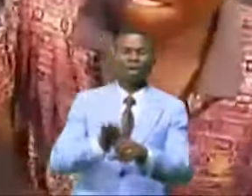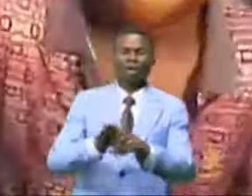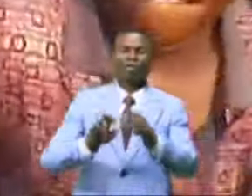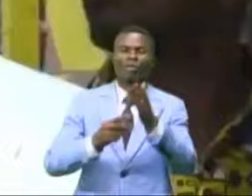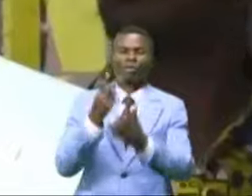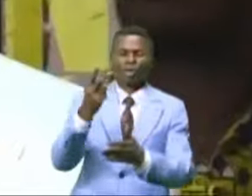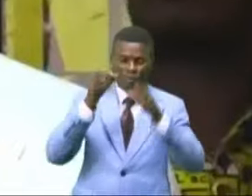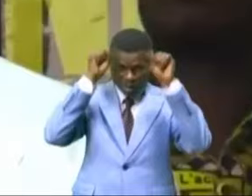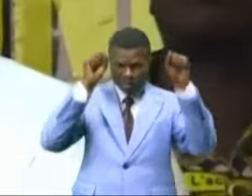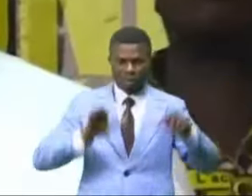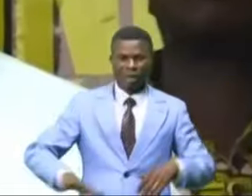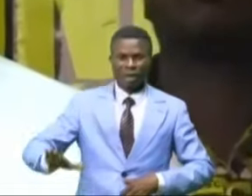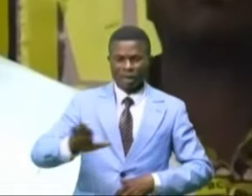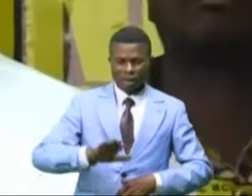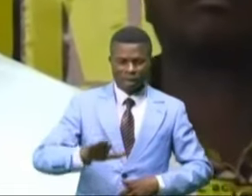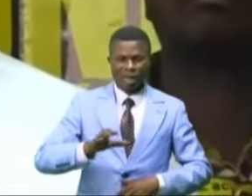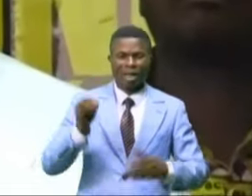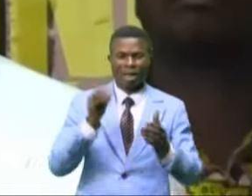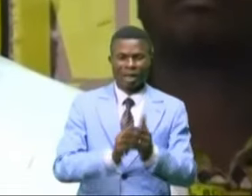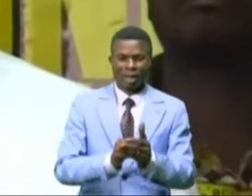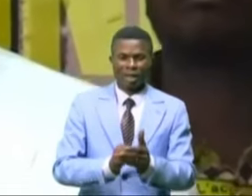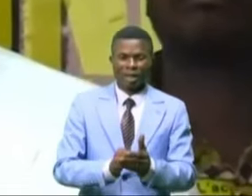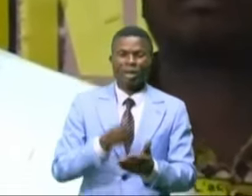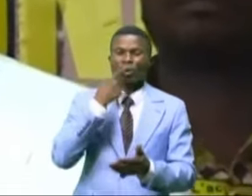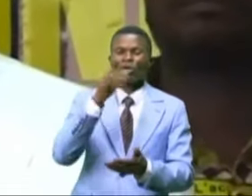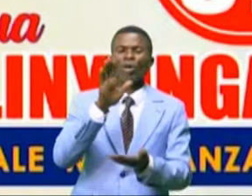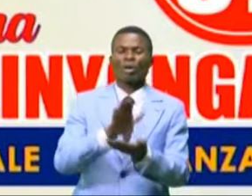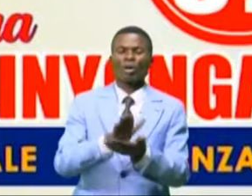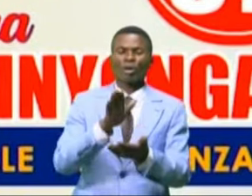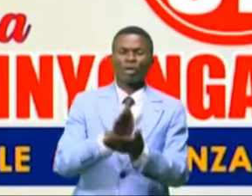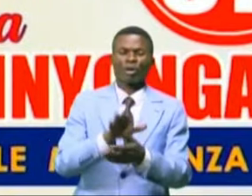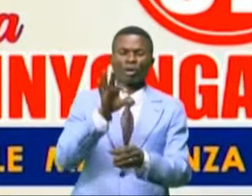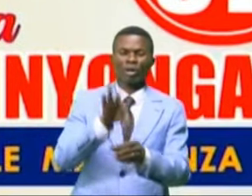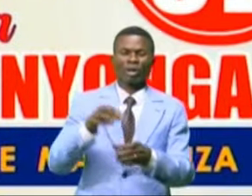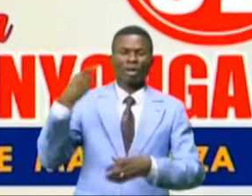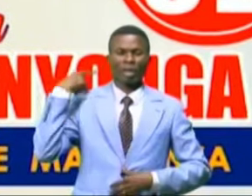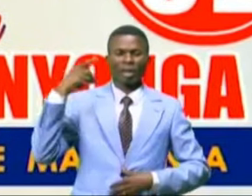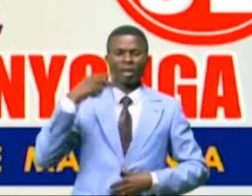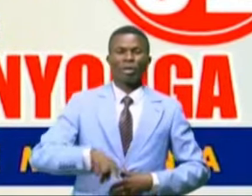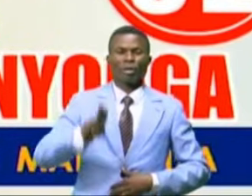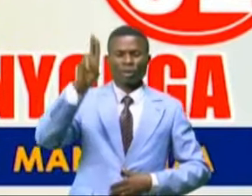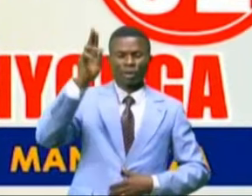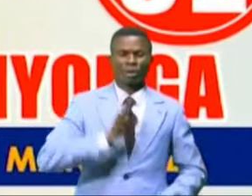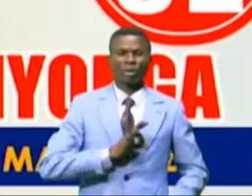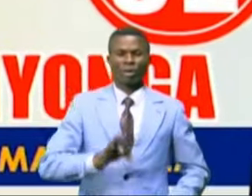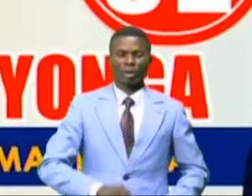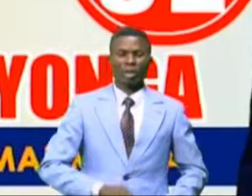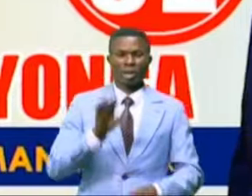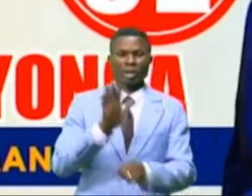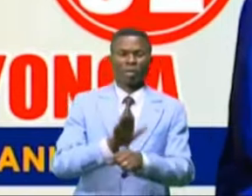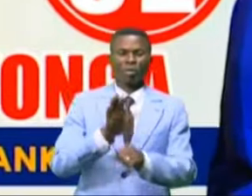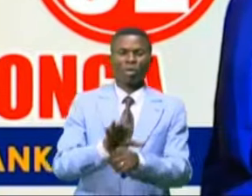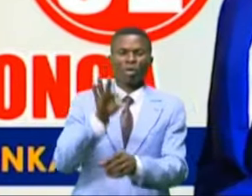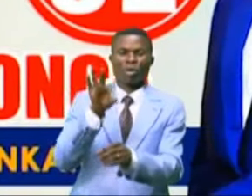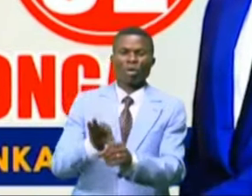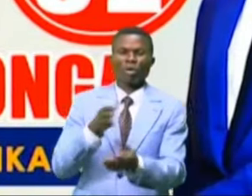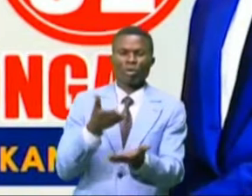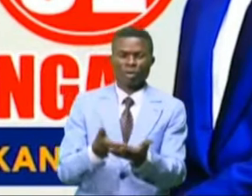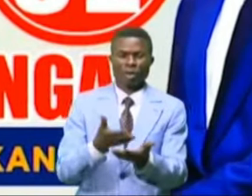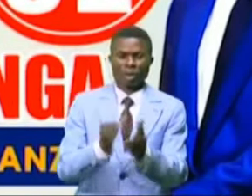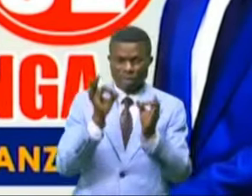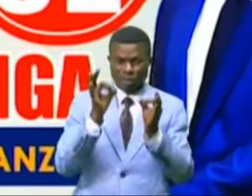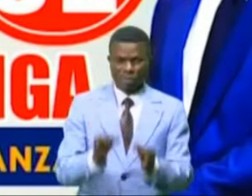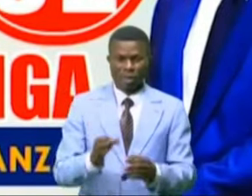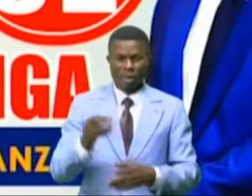de la République était aussi dédiée à l'élection de la candidate UDPS Tshisekedi, massivement élue. Il s'agit